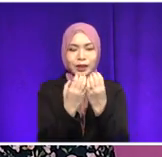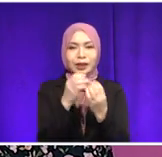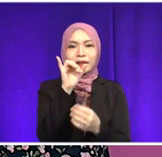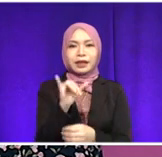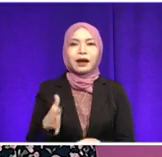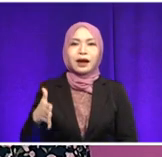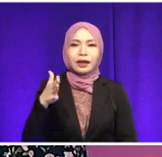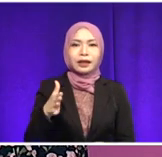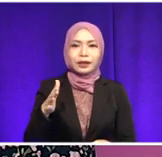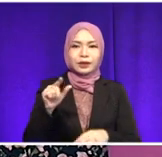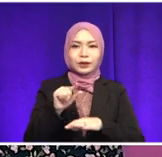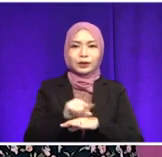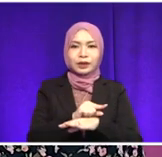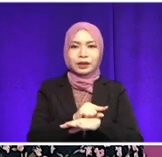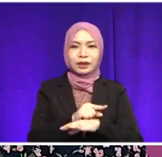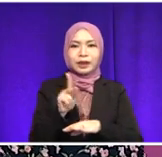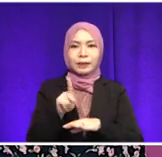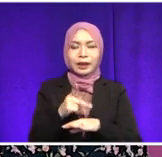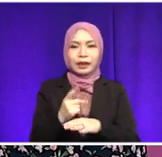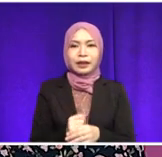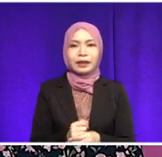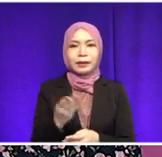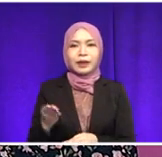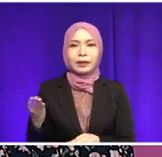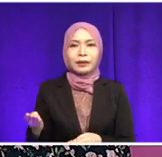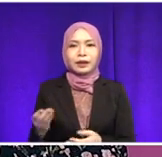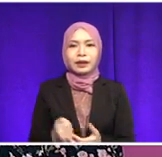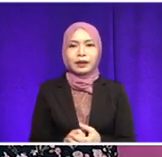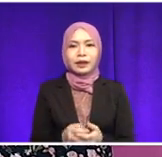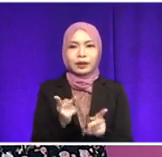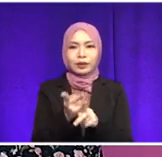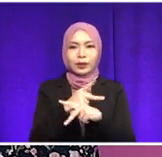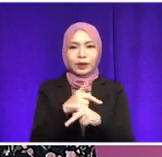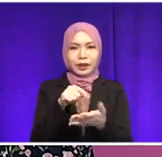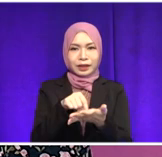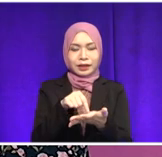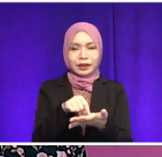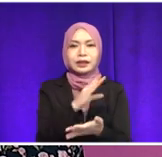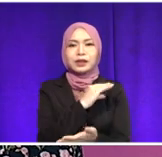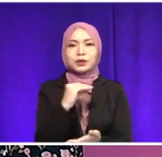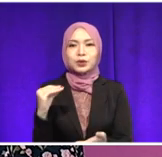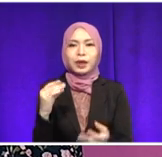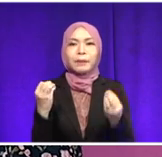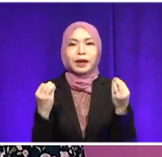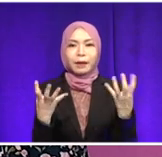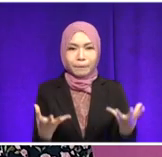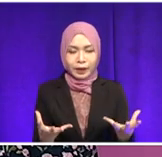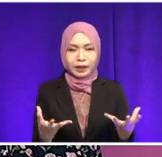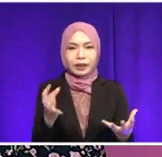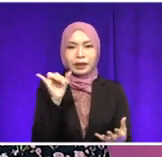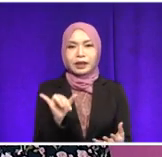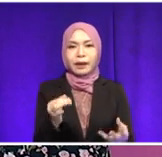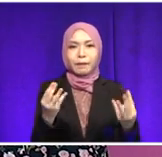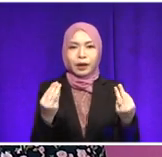produk kita nanti Oke kemudian yang ke seterusnya ialah quantity ini penting sebab dalam mengetahui jumlah